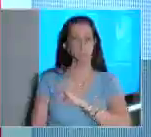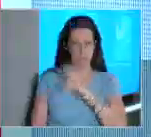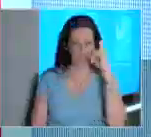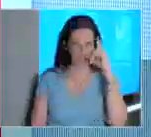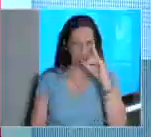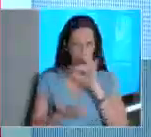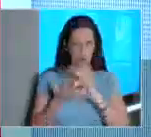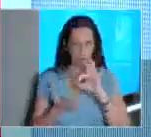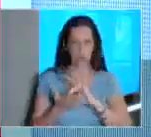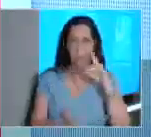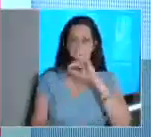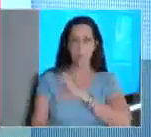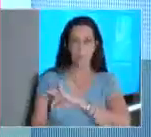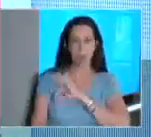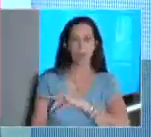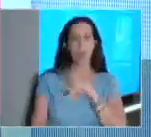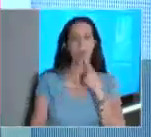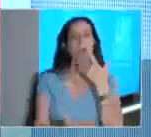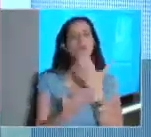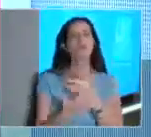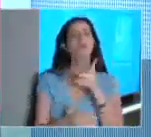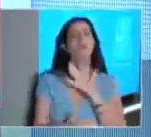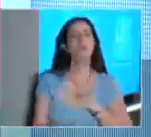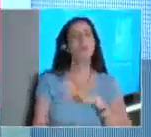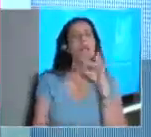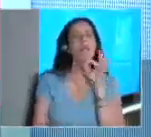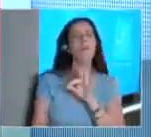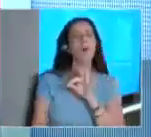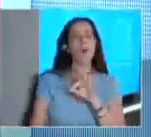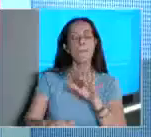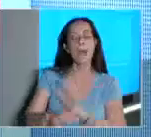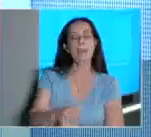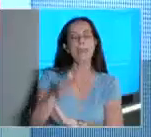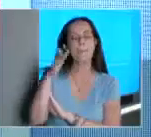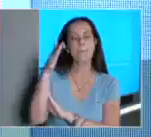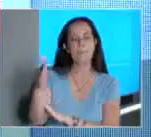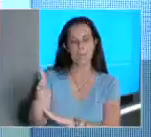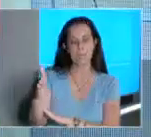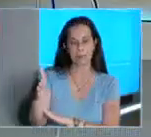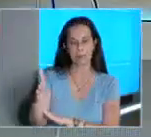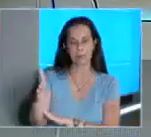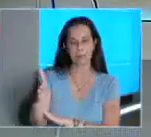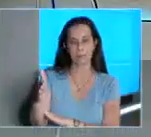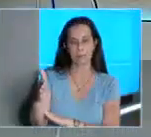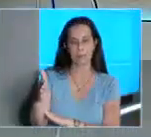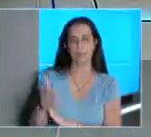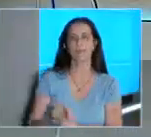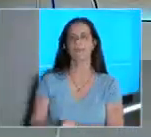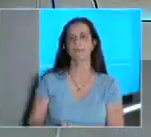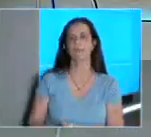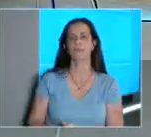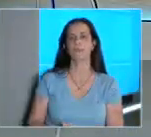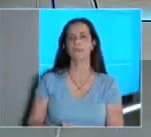כותרת דעה שאומרת ליברמן מודה שהוא פועל לפירוק שלטון הימין. כותב את זה מתי